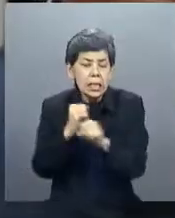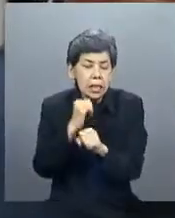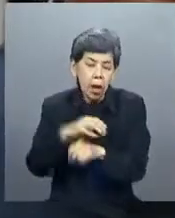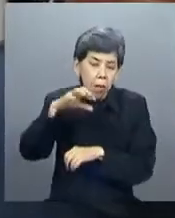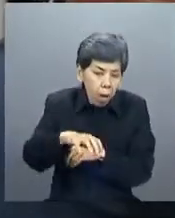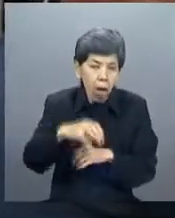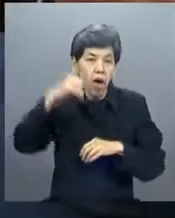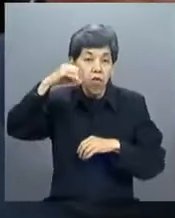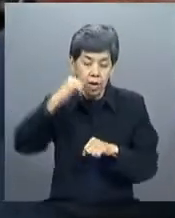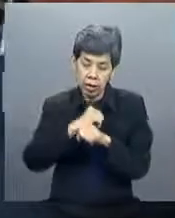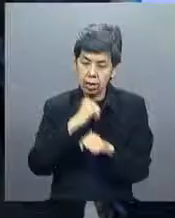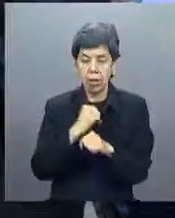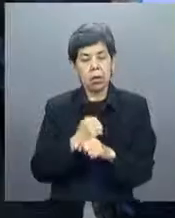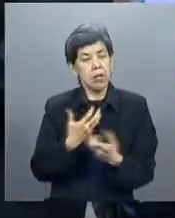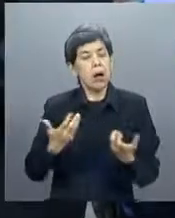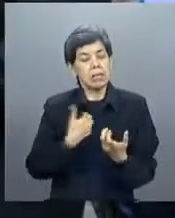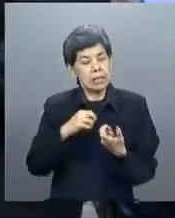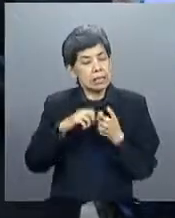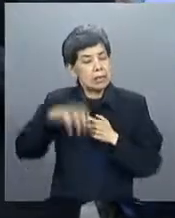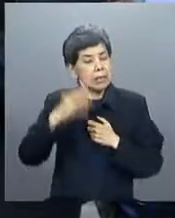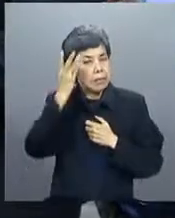โรงไฟฟ้าและโรงแยกก๊าซค่ะ